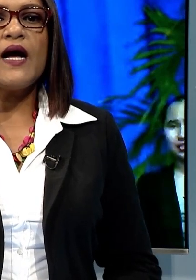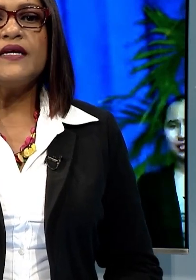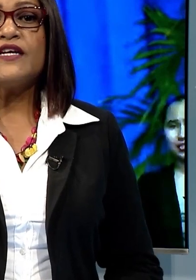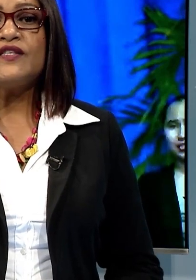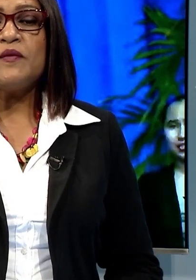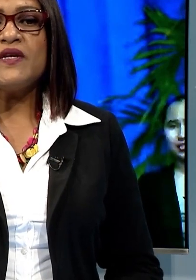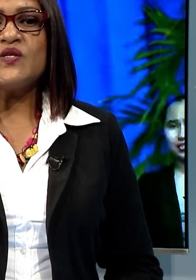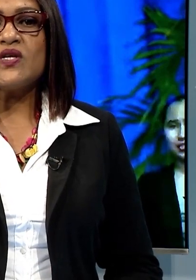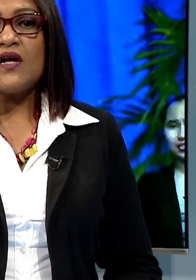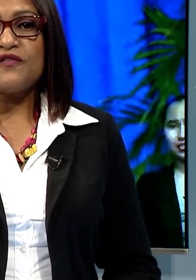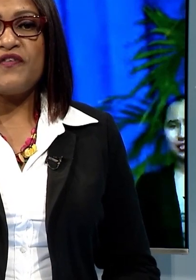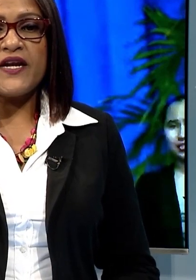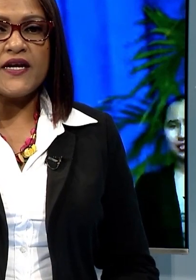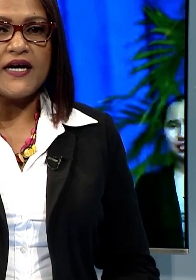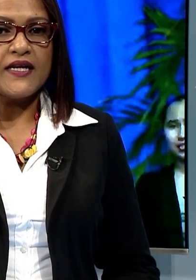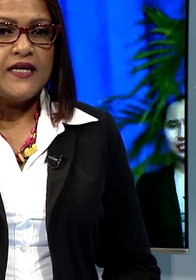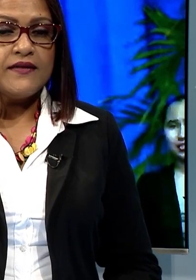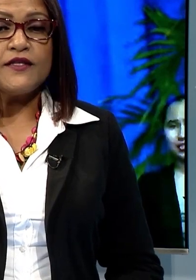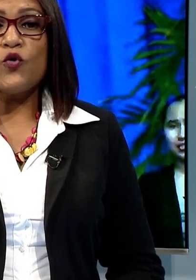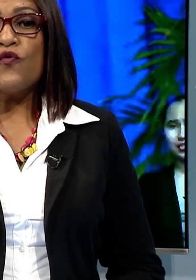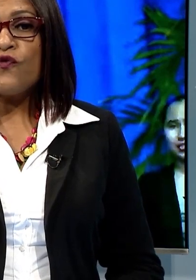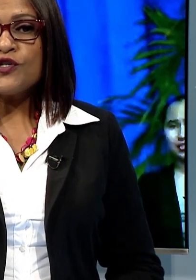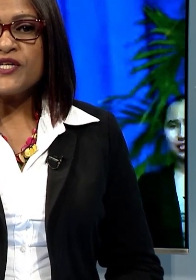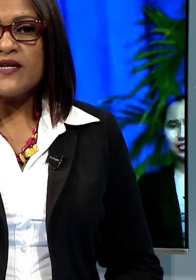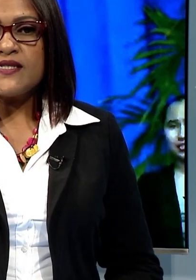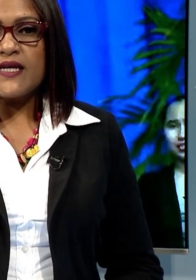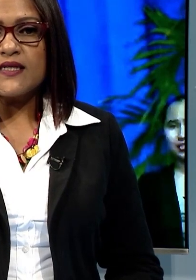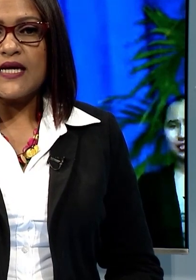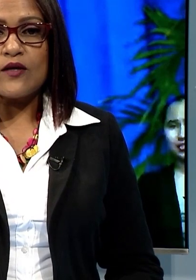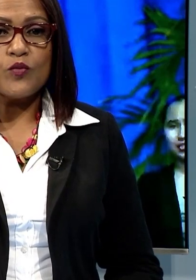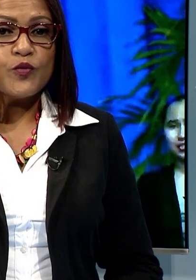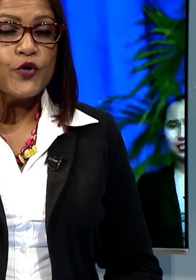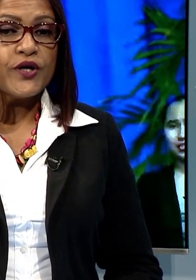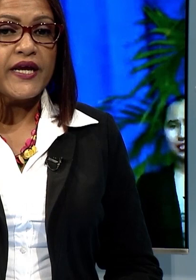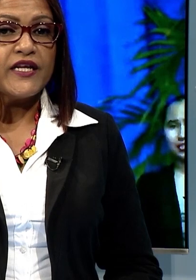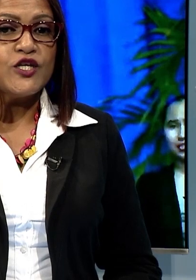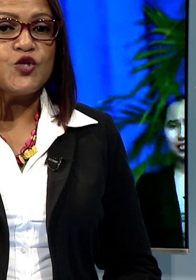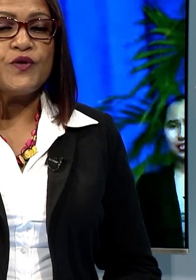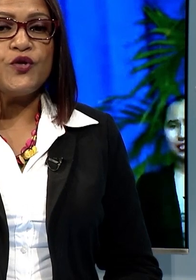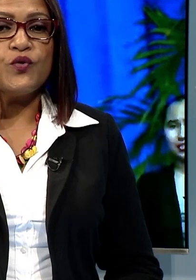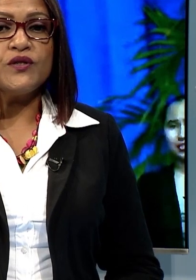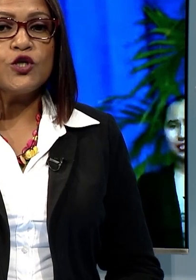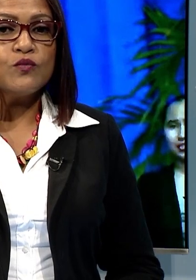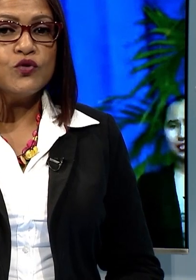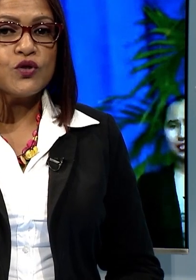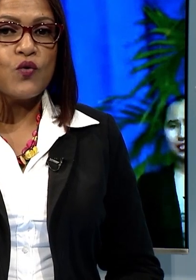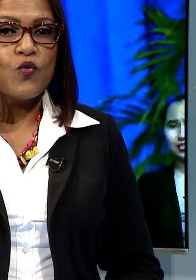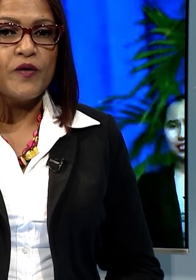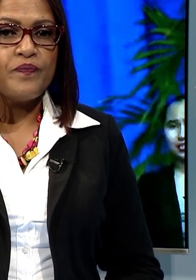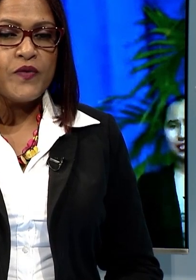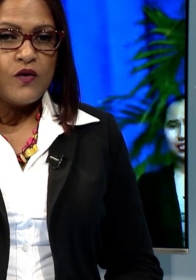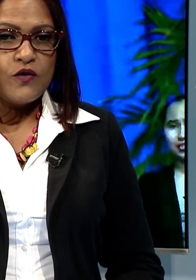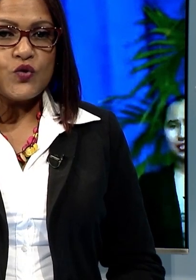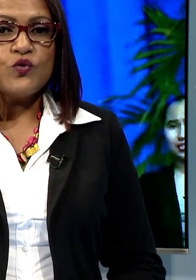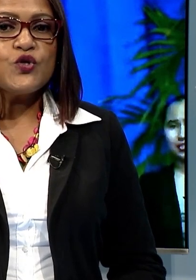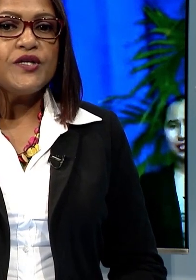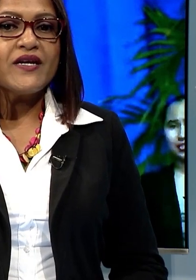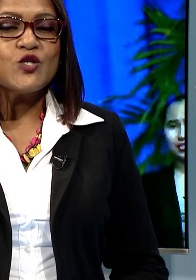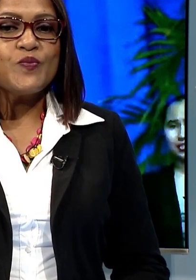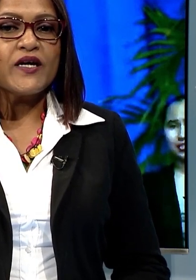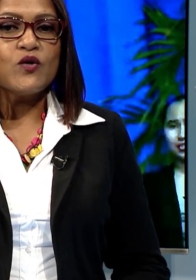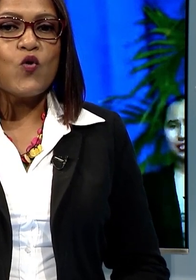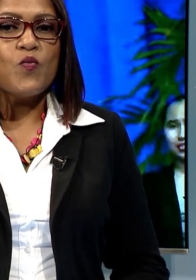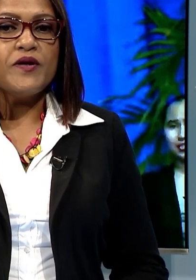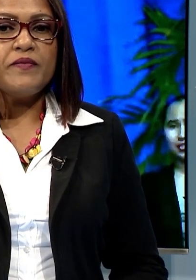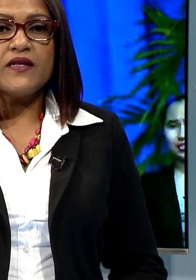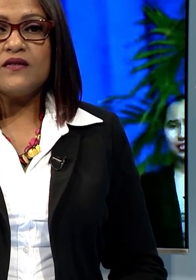De HINT-minister haalde verder aan dat er ook voorstellen zijn gedaan om de burgerij in deze periode tegemoet te komen. Zo zullen